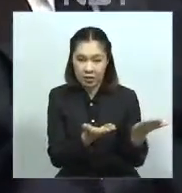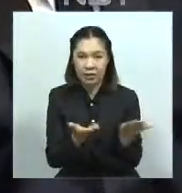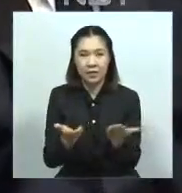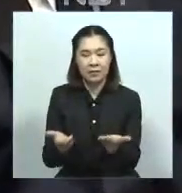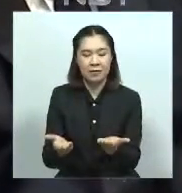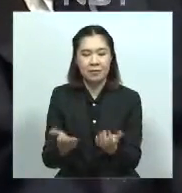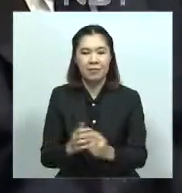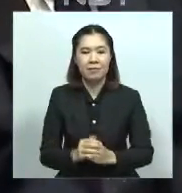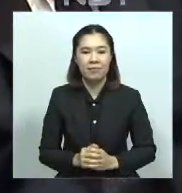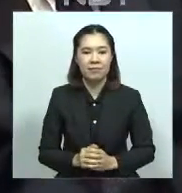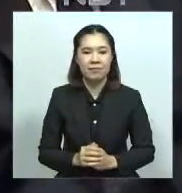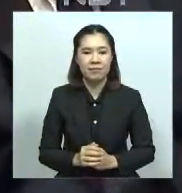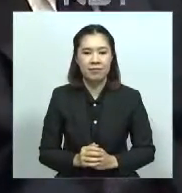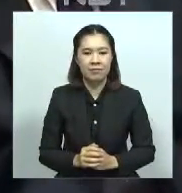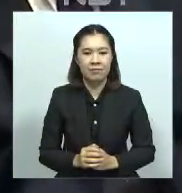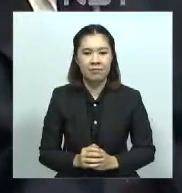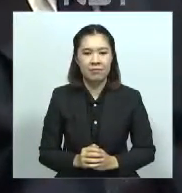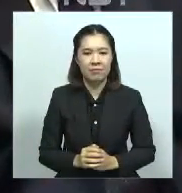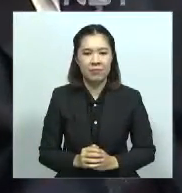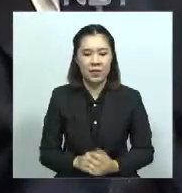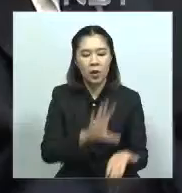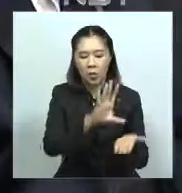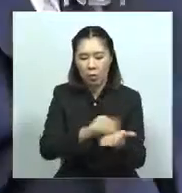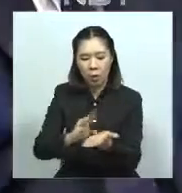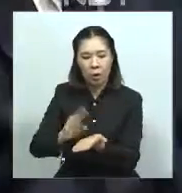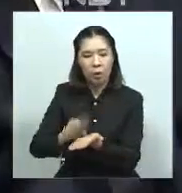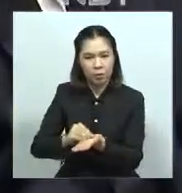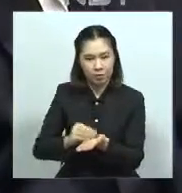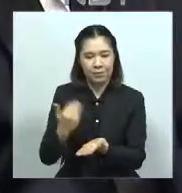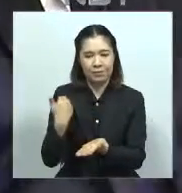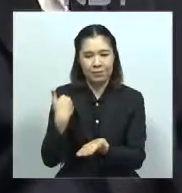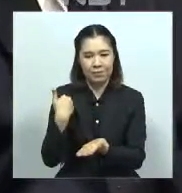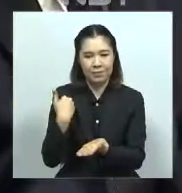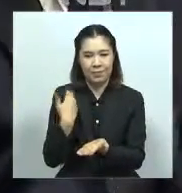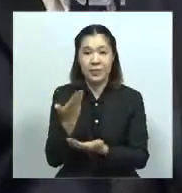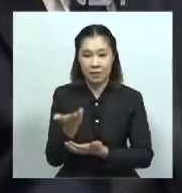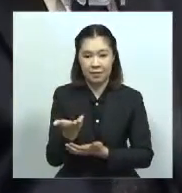ที่นี้ได้กรุณาให้ข้อมูลด้วยนะครับเชิญนะครับ